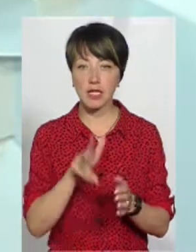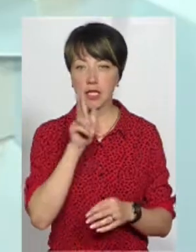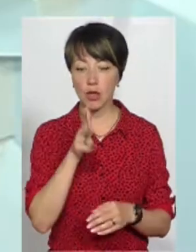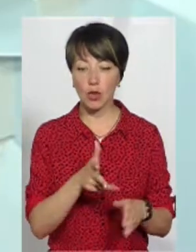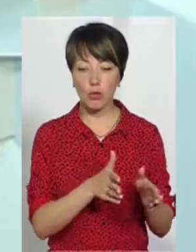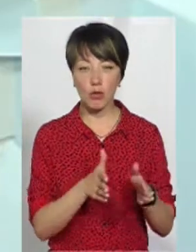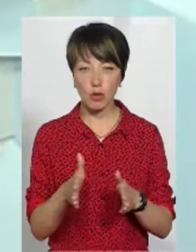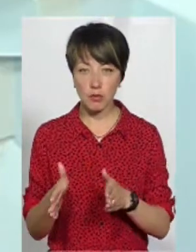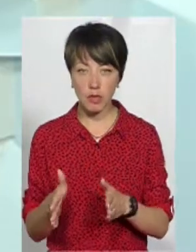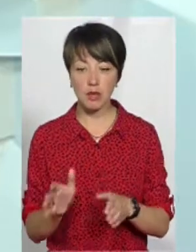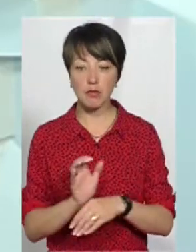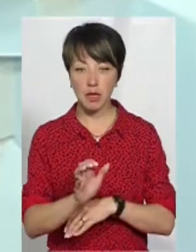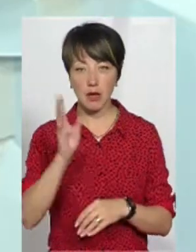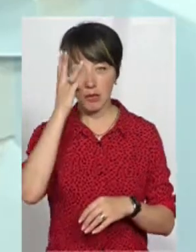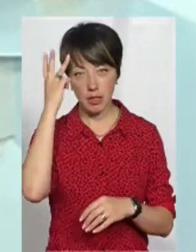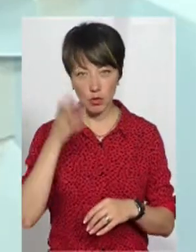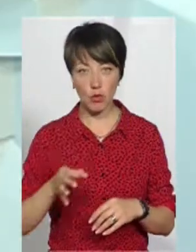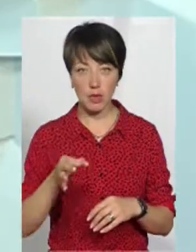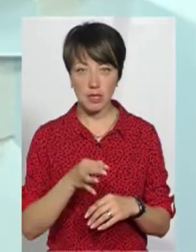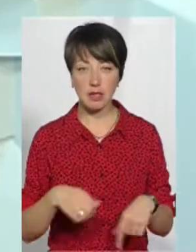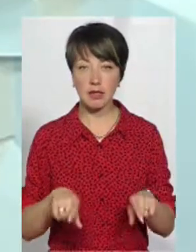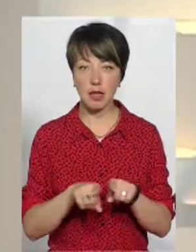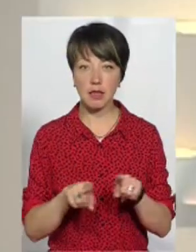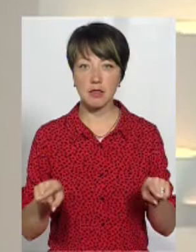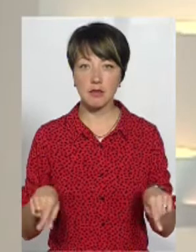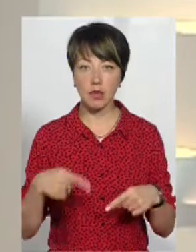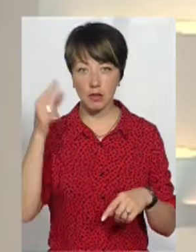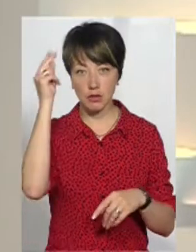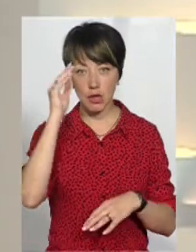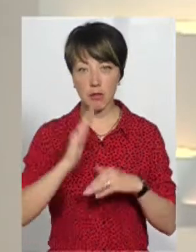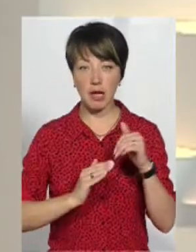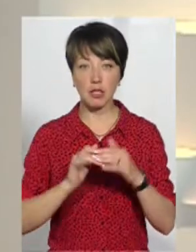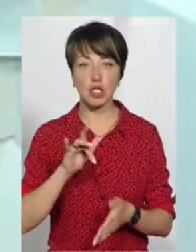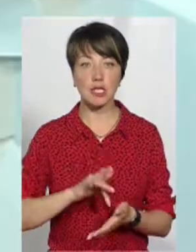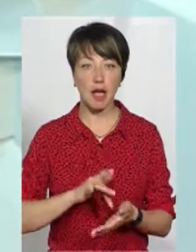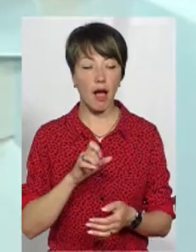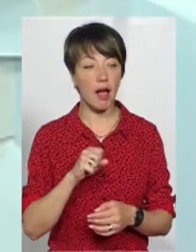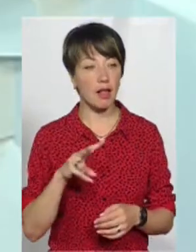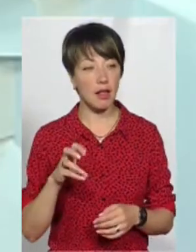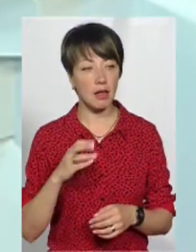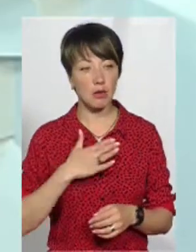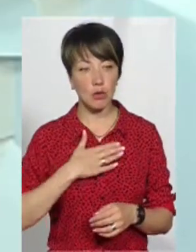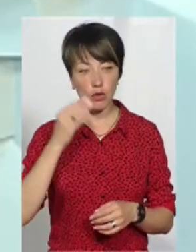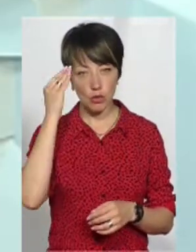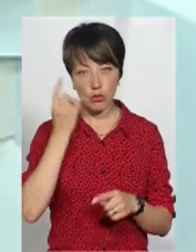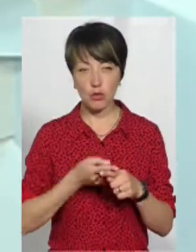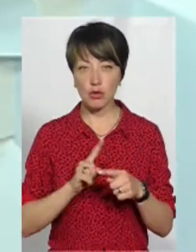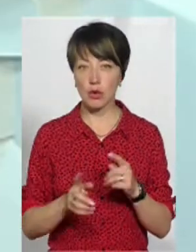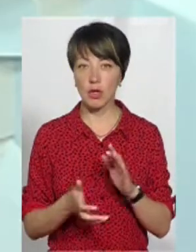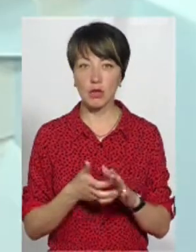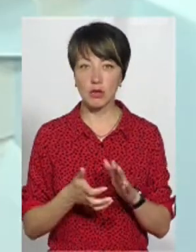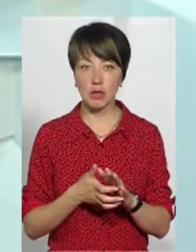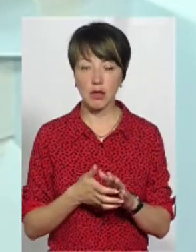3 роки поспіль приходить також до Хмельницької області, і так створюються навчально-практичні центри. Але, на мою думку, цього недостатньо,